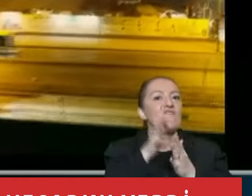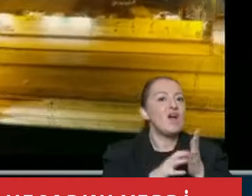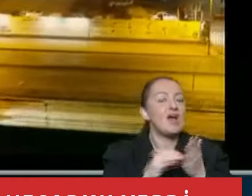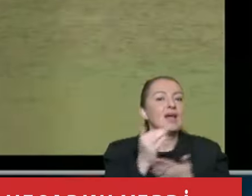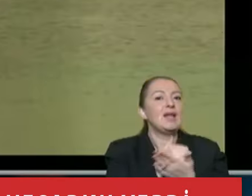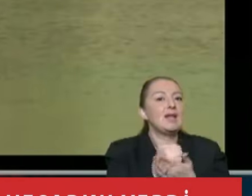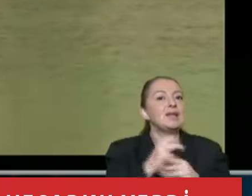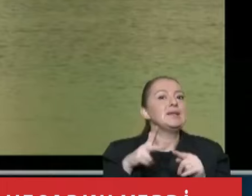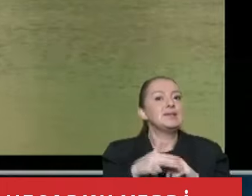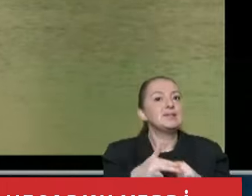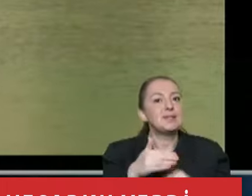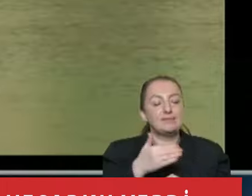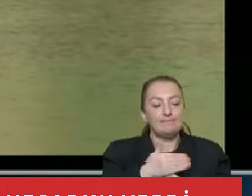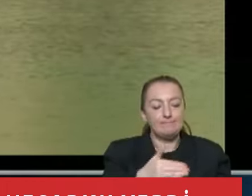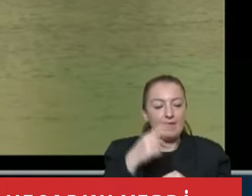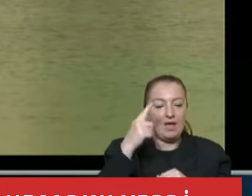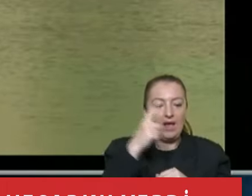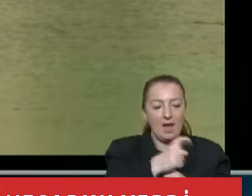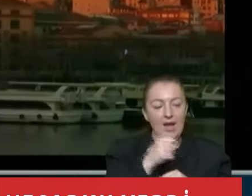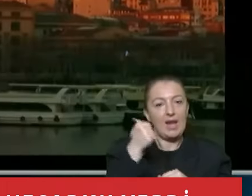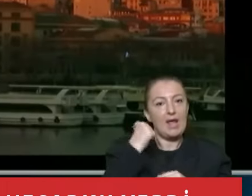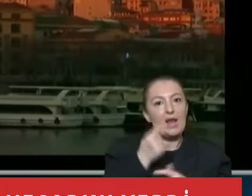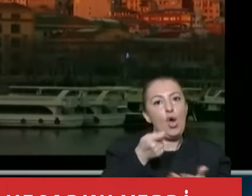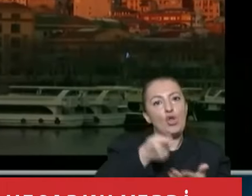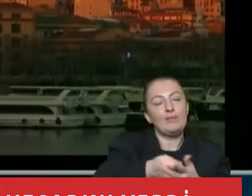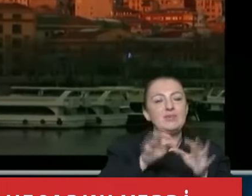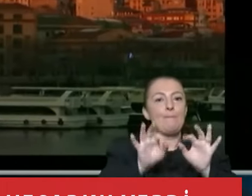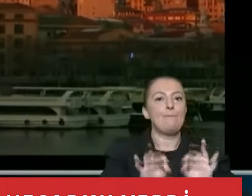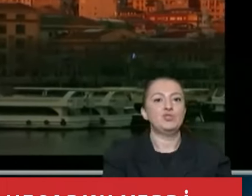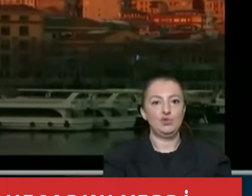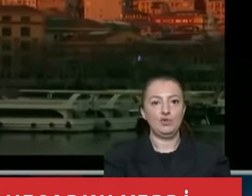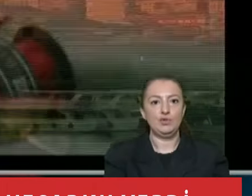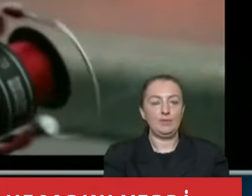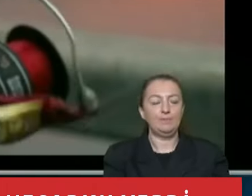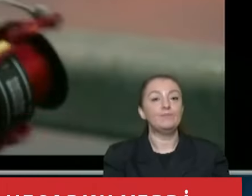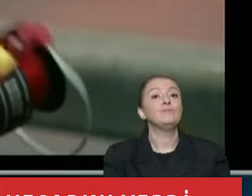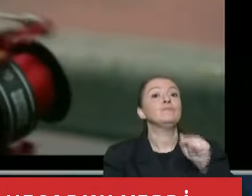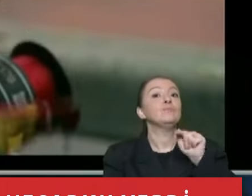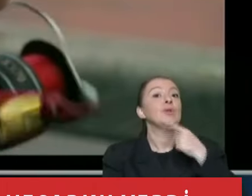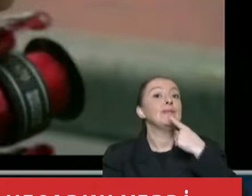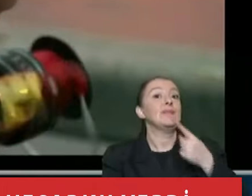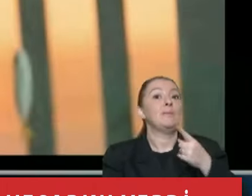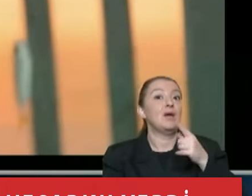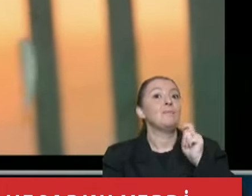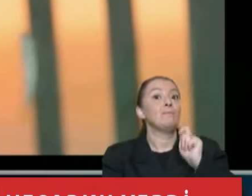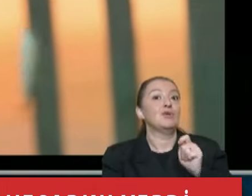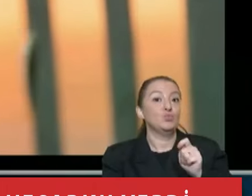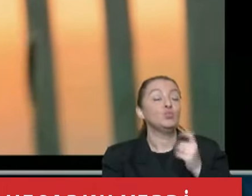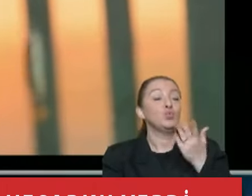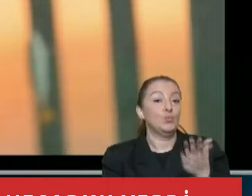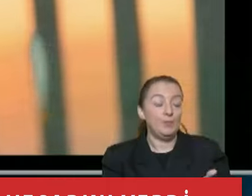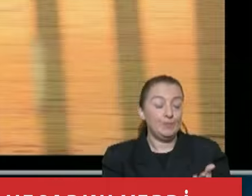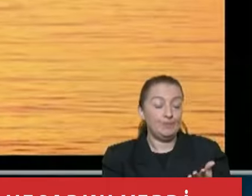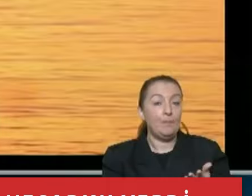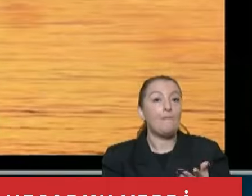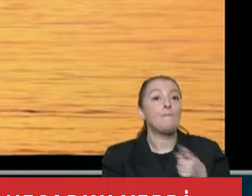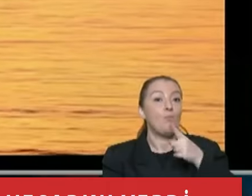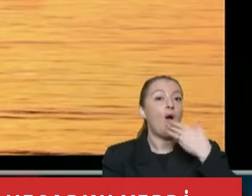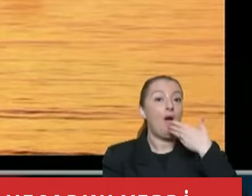kesilerek Önümüzdeki aylarda geri ödemesi başlatılacaktır Burada şunu söylemek şart zorundayım